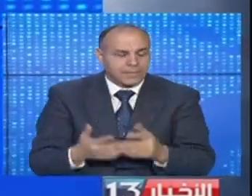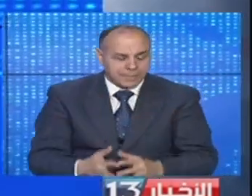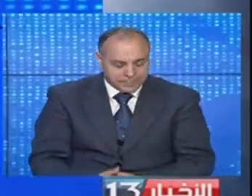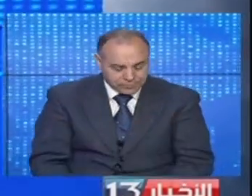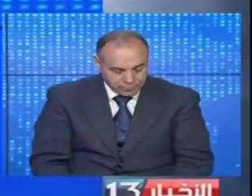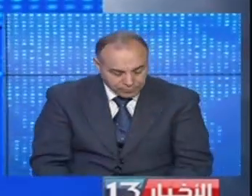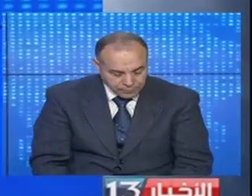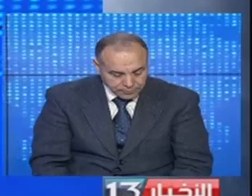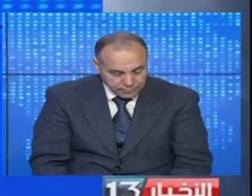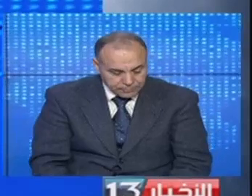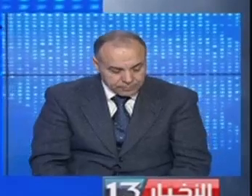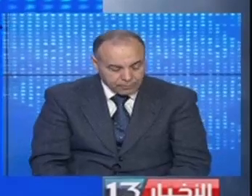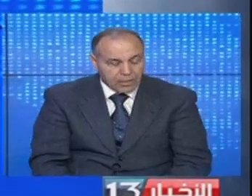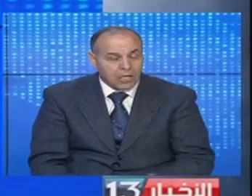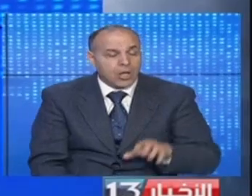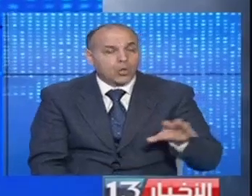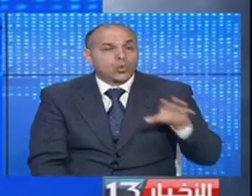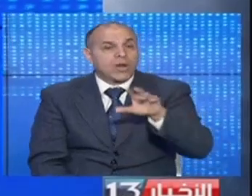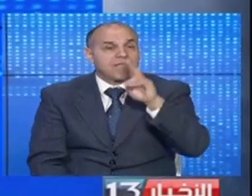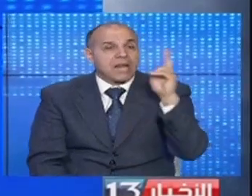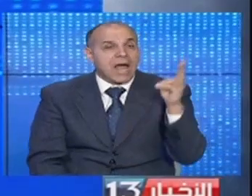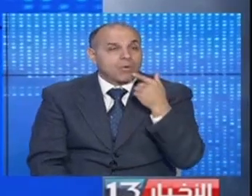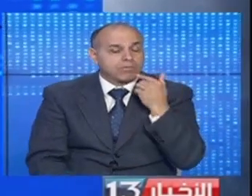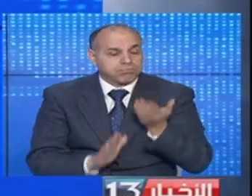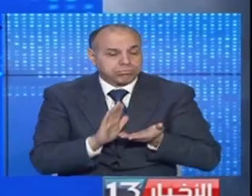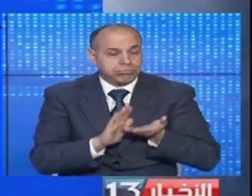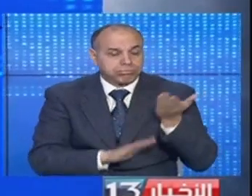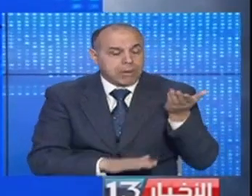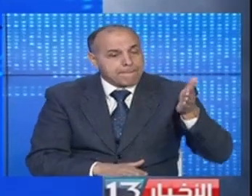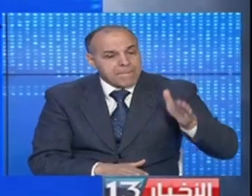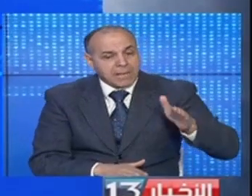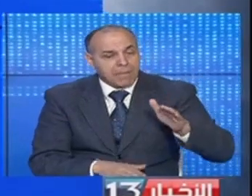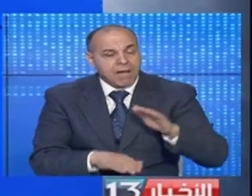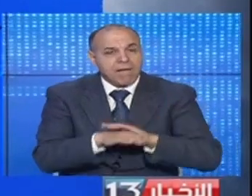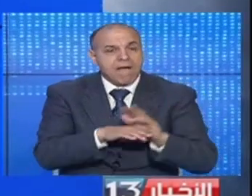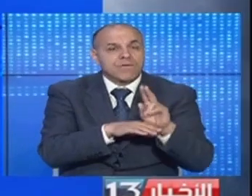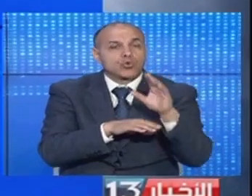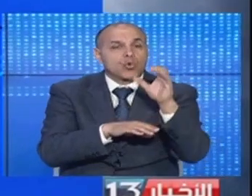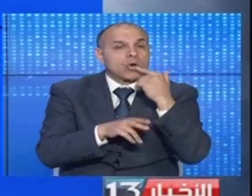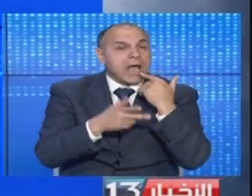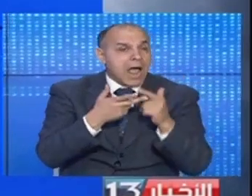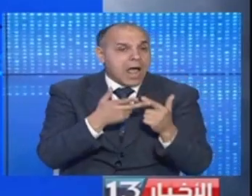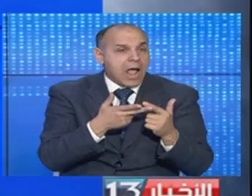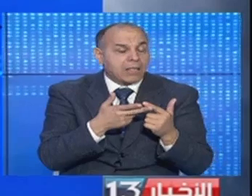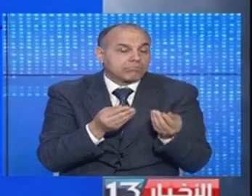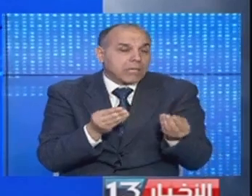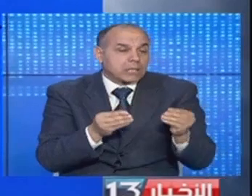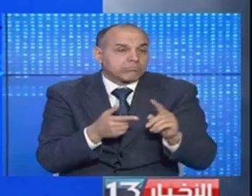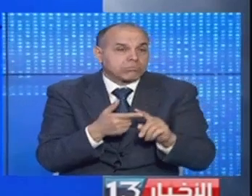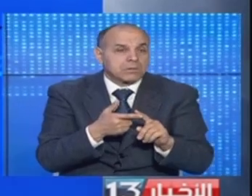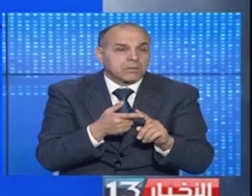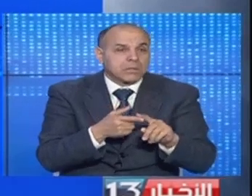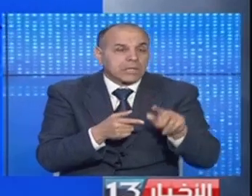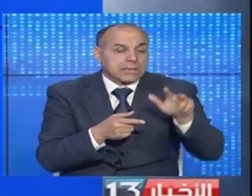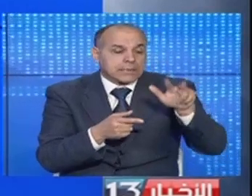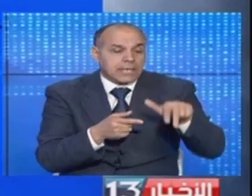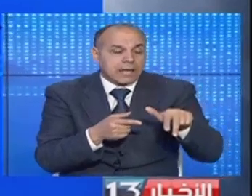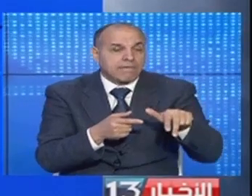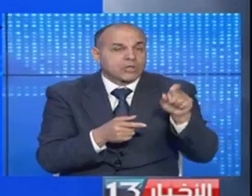وفي مختلف دول العالم ارتفع عدد حالات الوفاه جراء ال فيروس كورونا الى ما يزيد عن ثلاثه